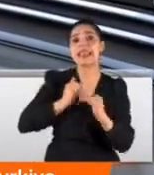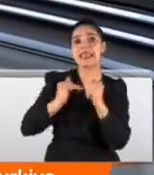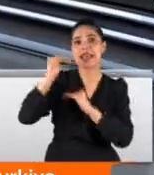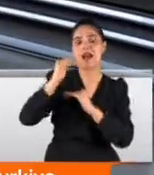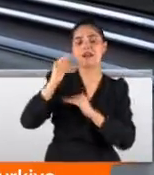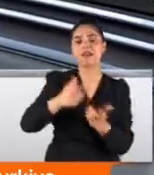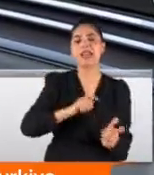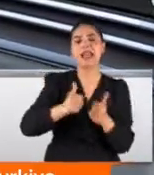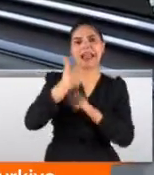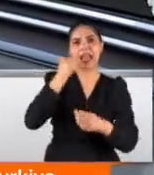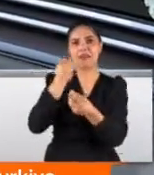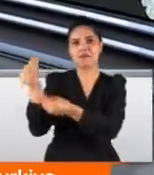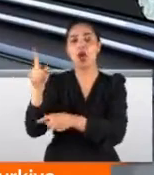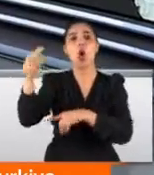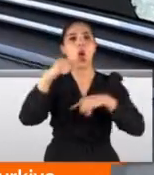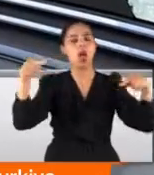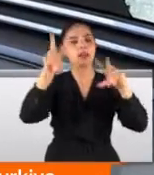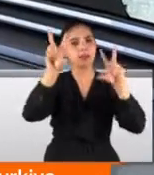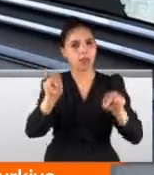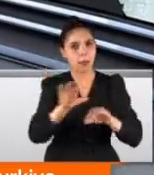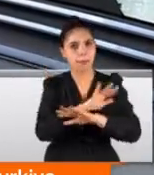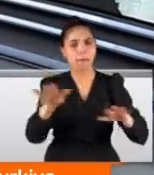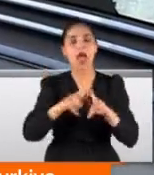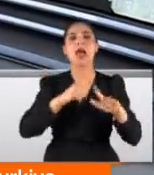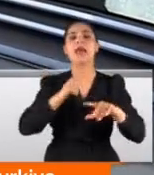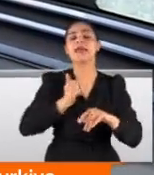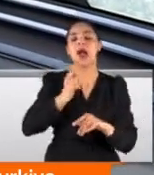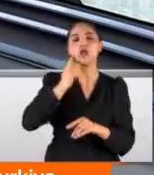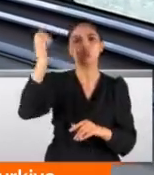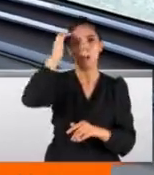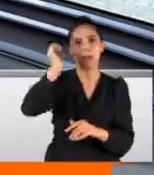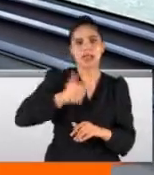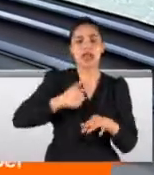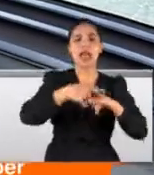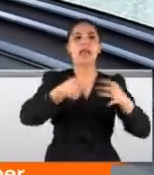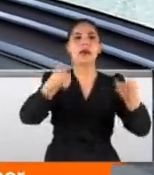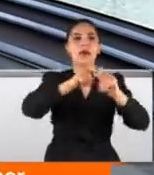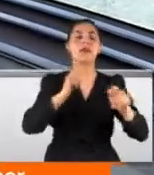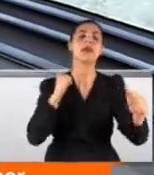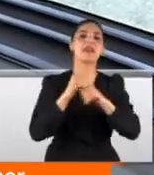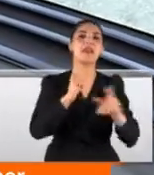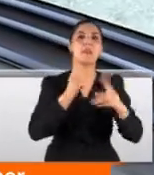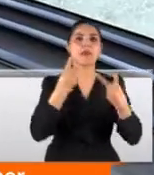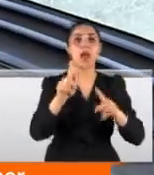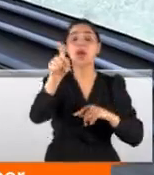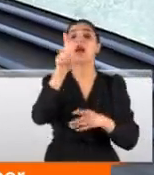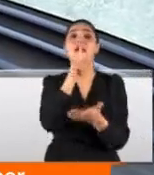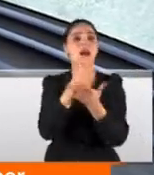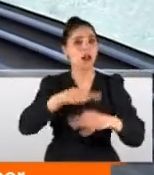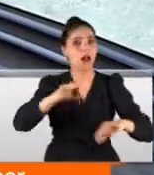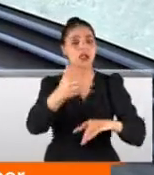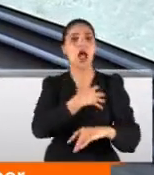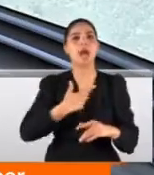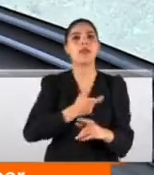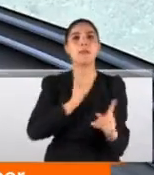etmişti bahsi geçen o eksikler tamamlandı ve yani tercüme hedefleri kapatılması istemiyle yeniden başladı iddianame hazır